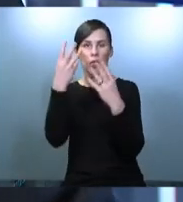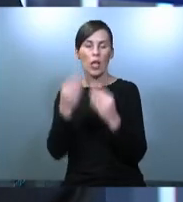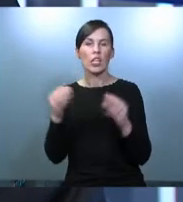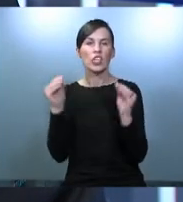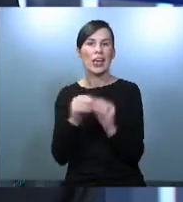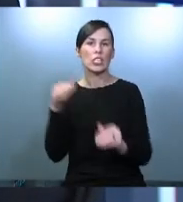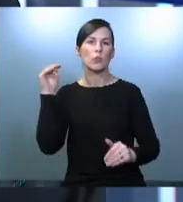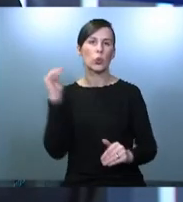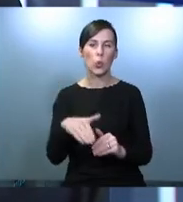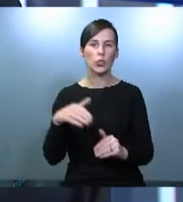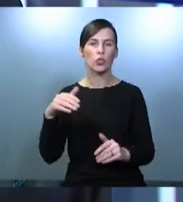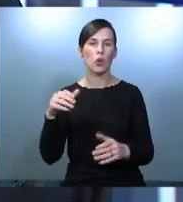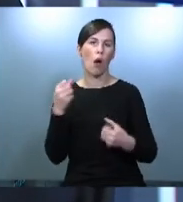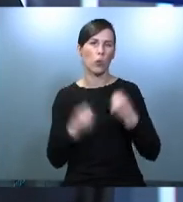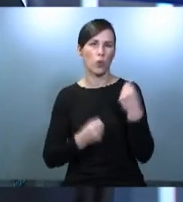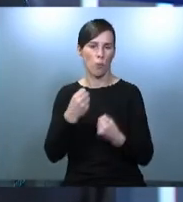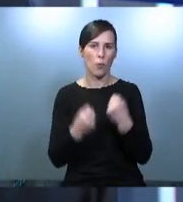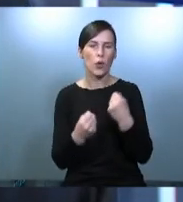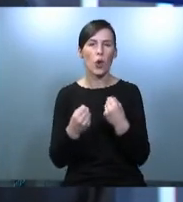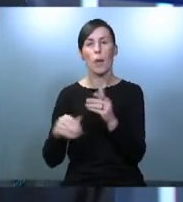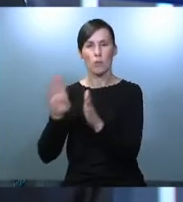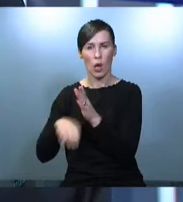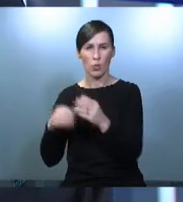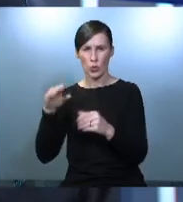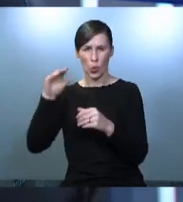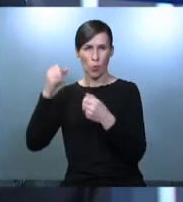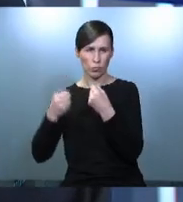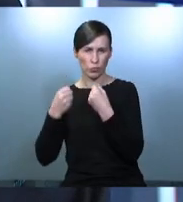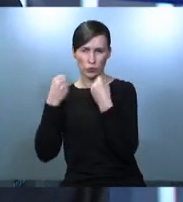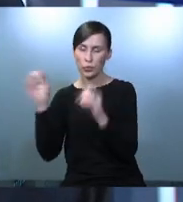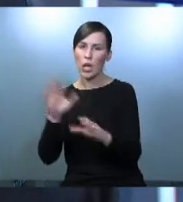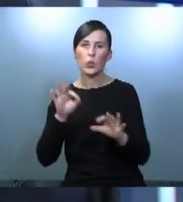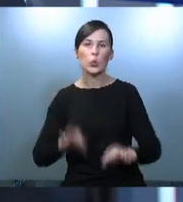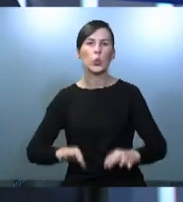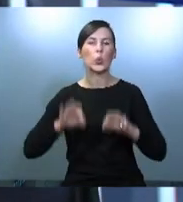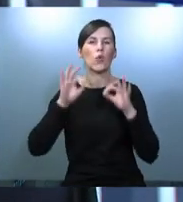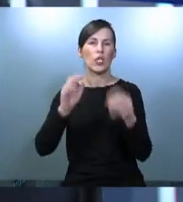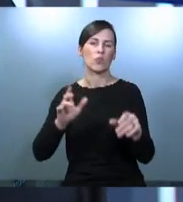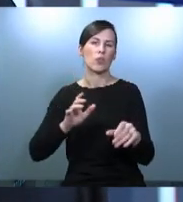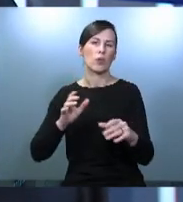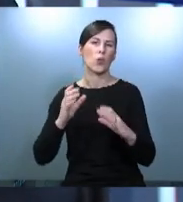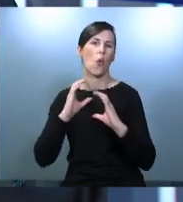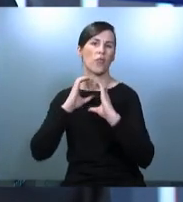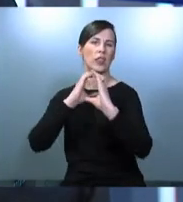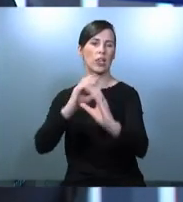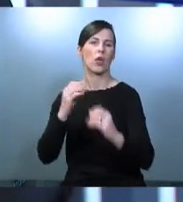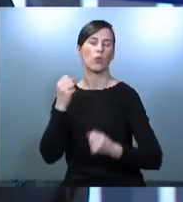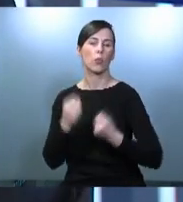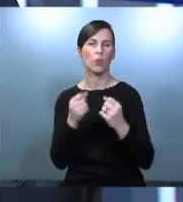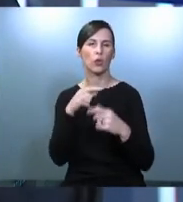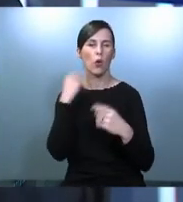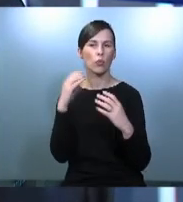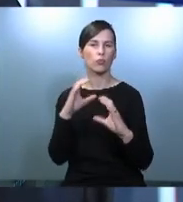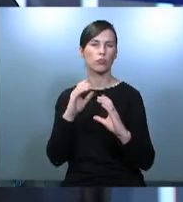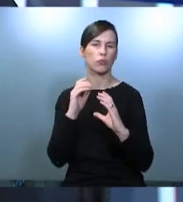Iš jų 1000 yra tranzitinis krovininis transportas. Ir šito klausimu taip pat nieko nebuvo padaryta.